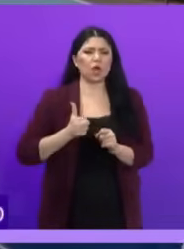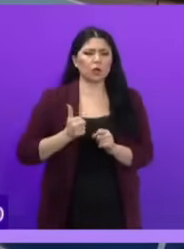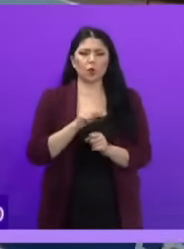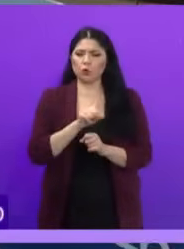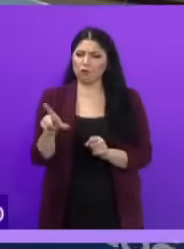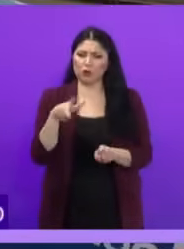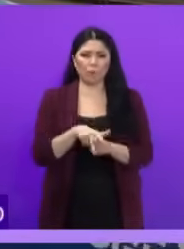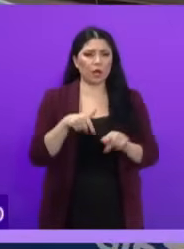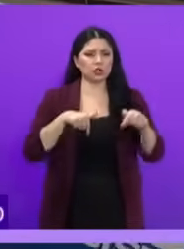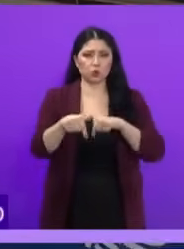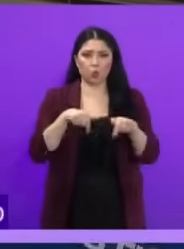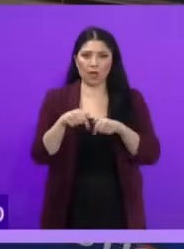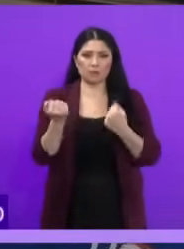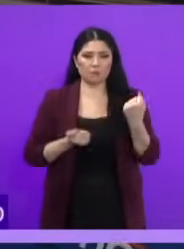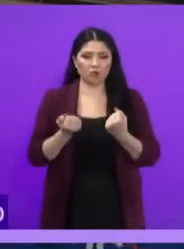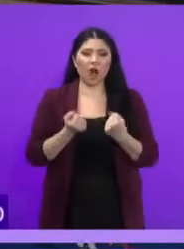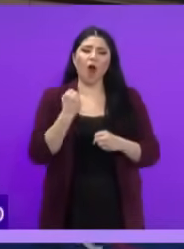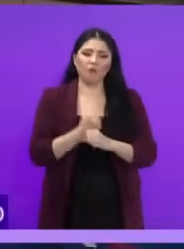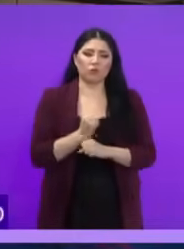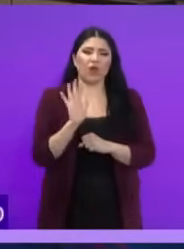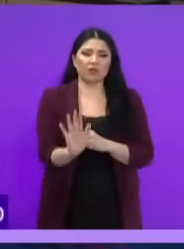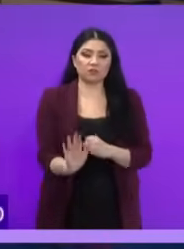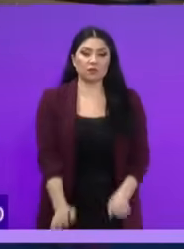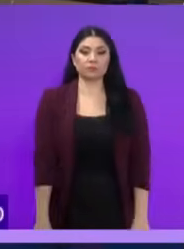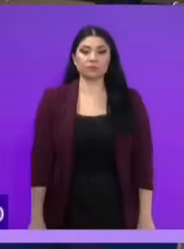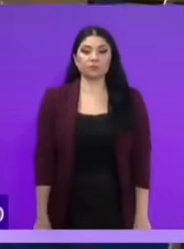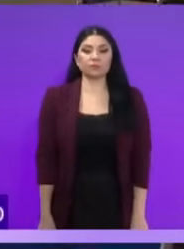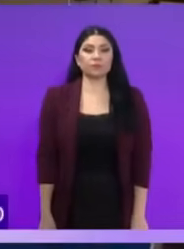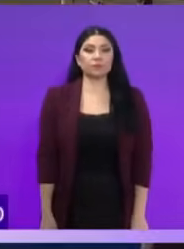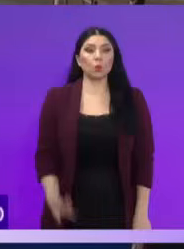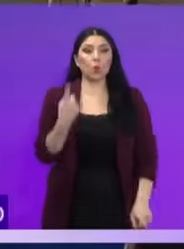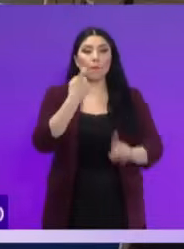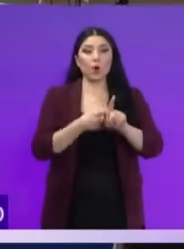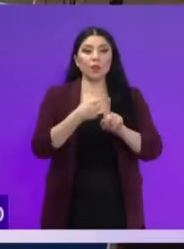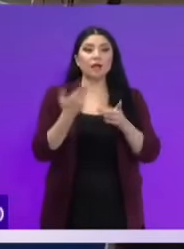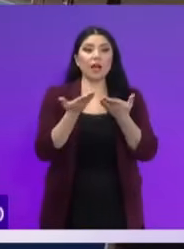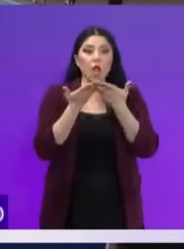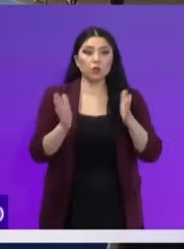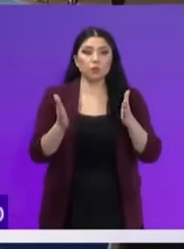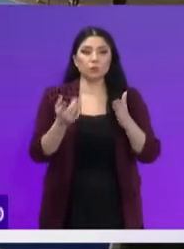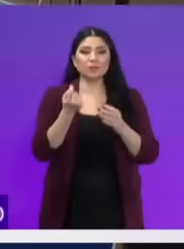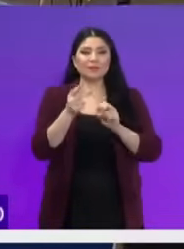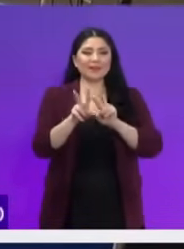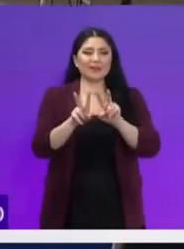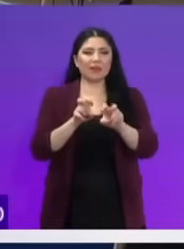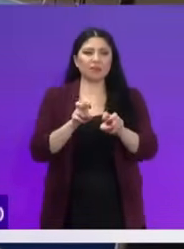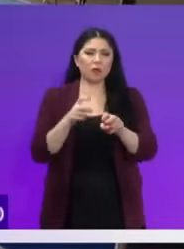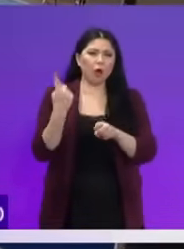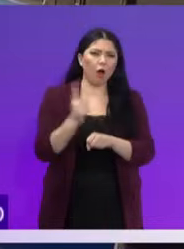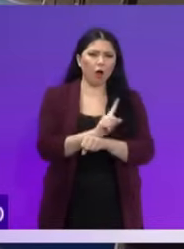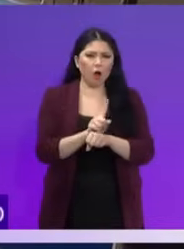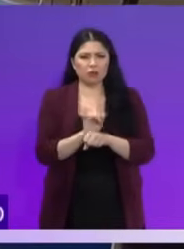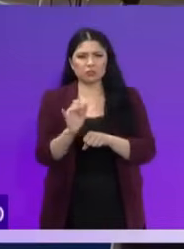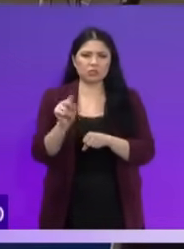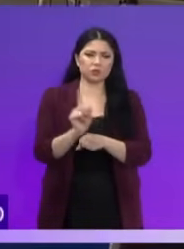vor bloca traficul. Au făcut acest lucru. Un protest care a început în urmă cu aproximativ o oră